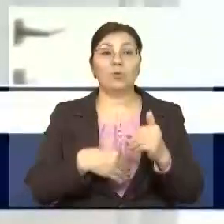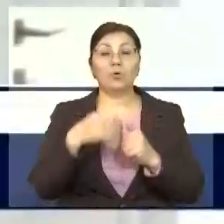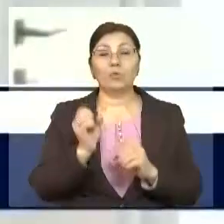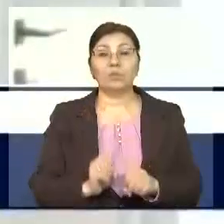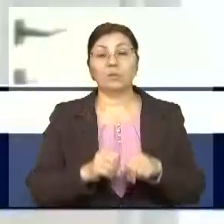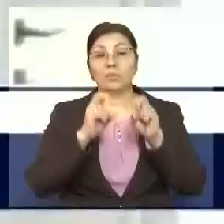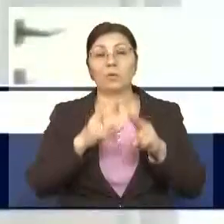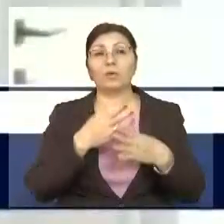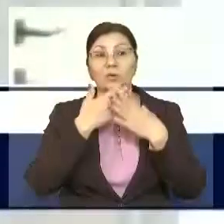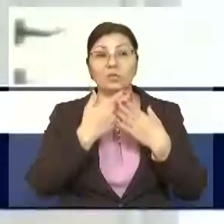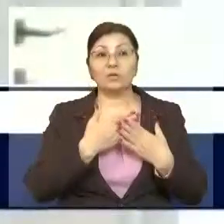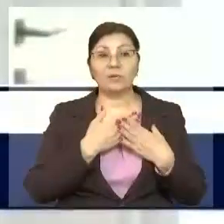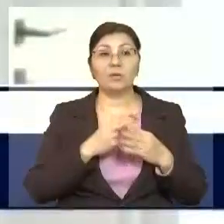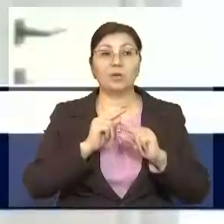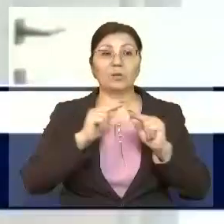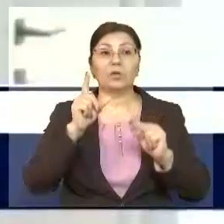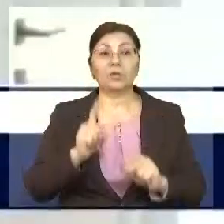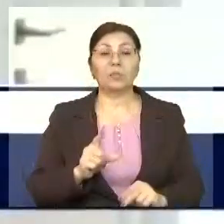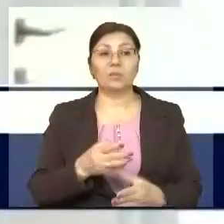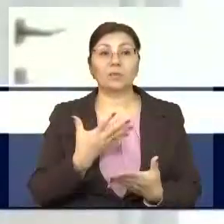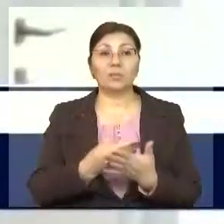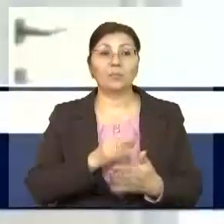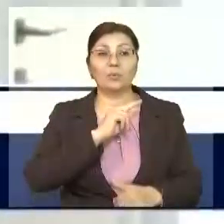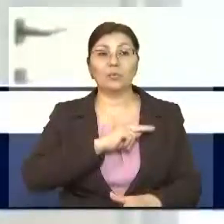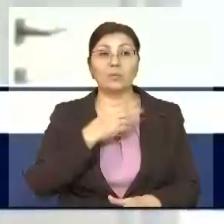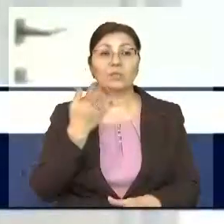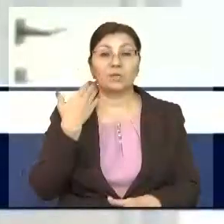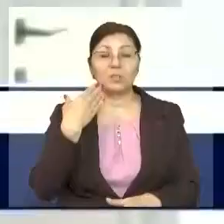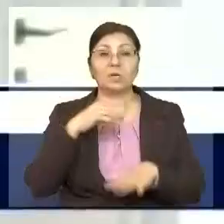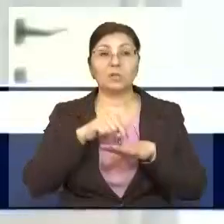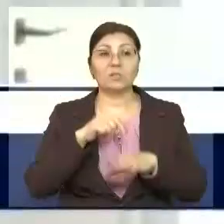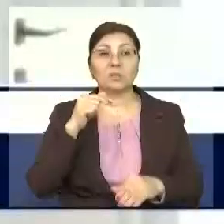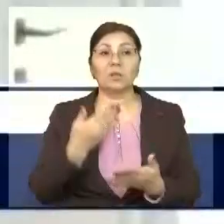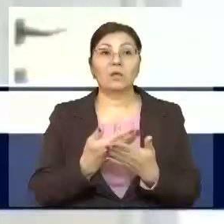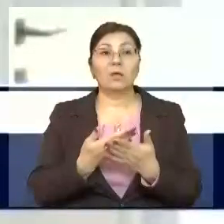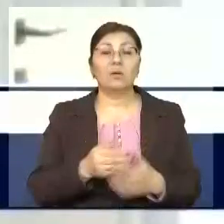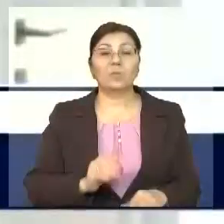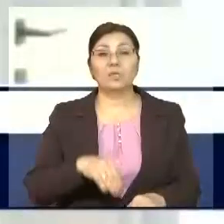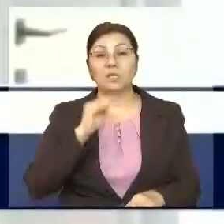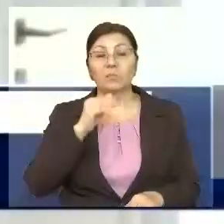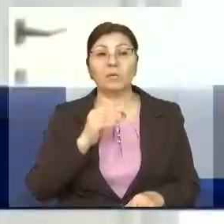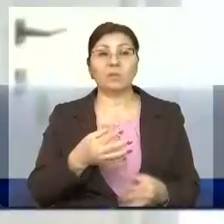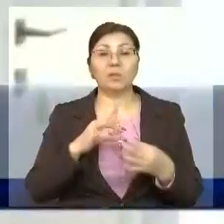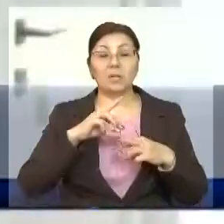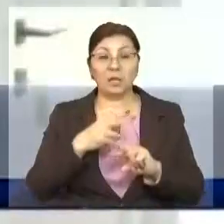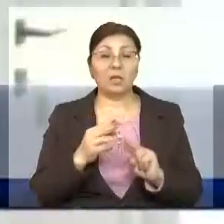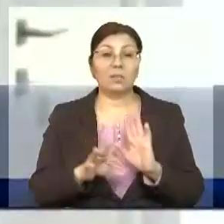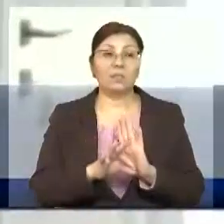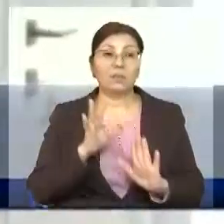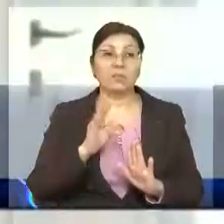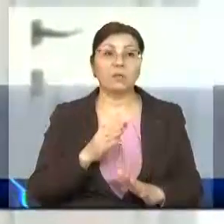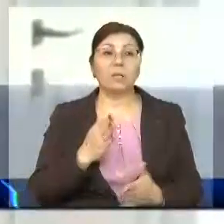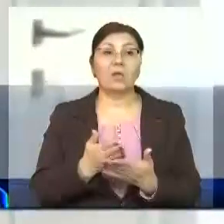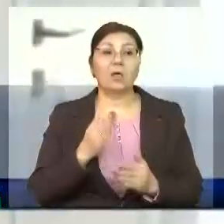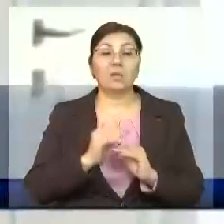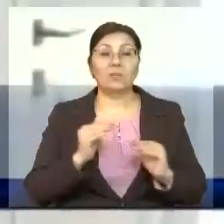сүйген, балаларды жақсы көрген мұғалім өзінің жұмысын жеңіл сезінеді. Ал егер де мамандықты дұрыс таңдамаса, алдындағы